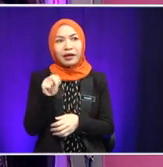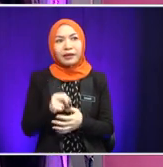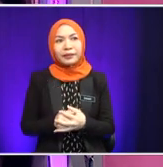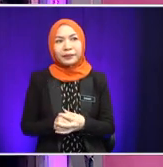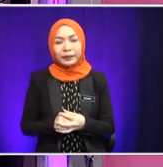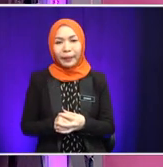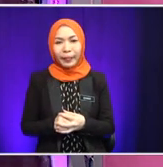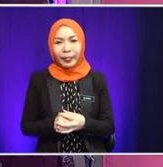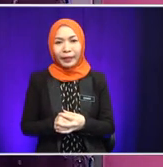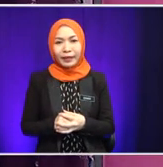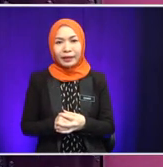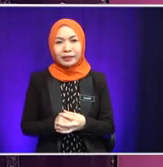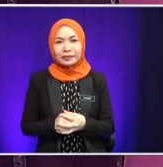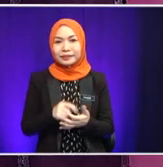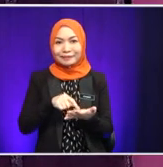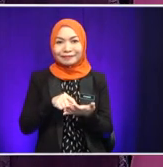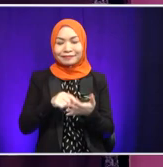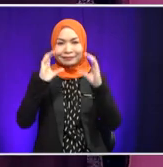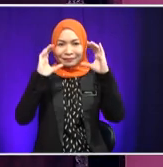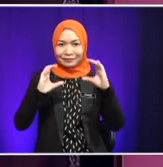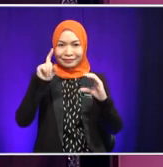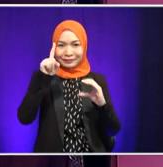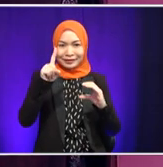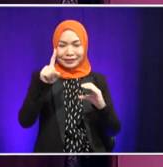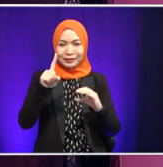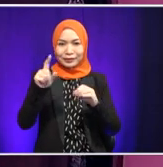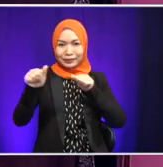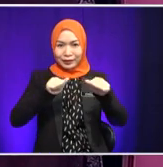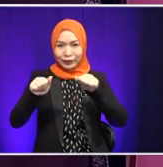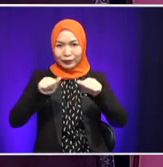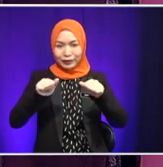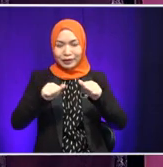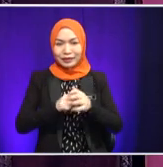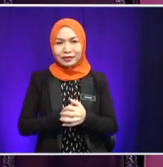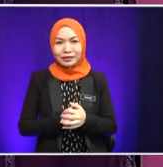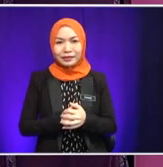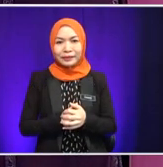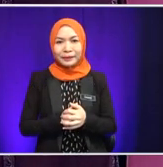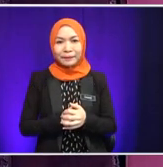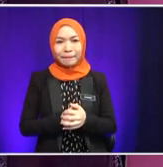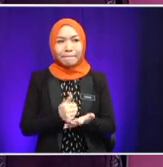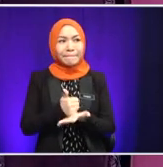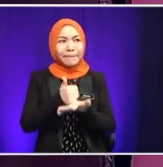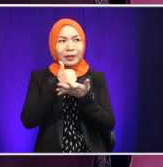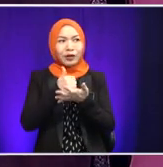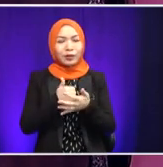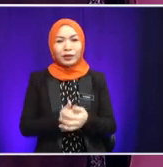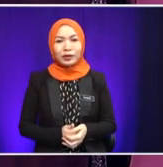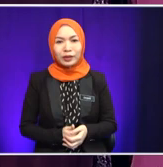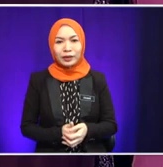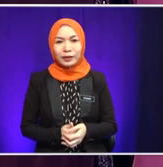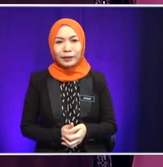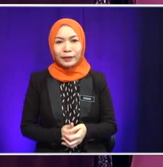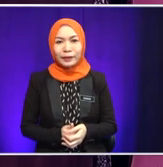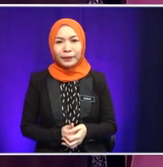Oke ini merupakan satu activity itu activity murid saya berdasarkan kepada tajuk